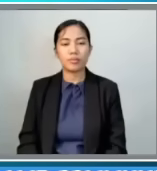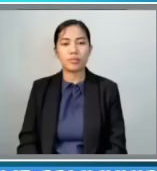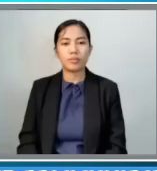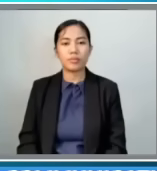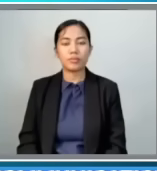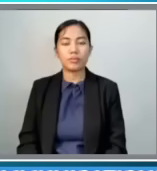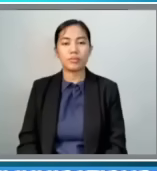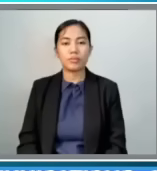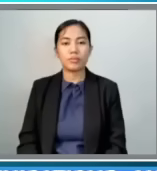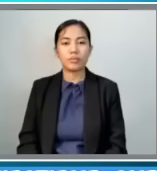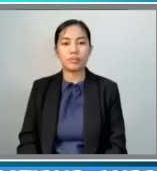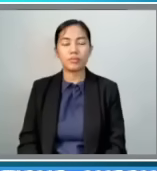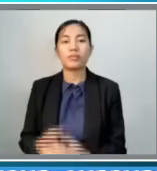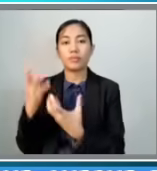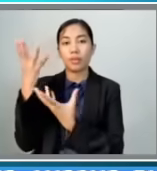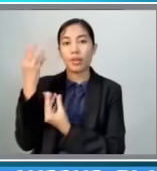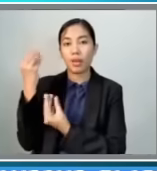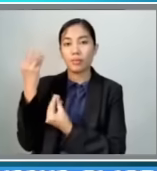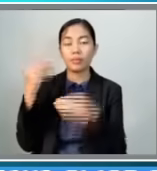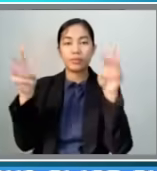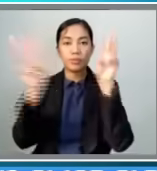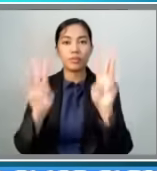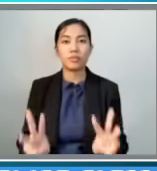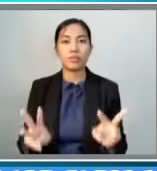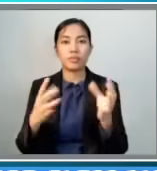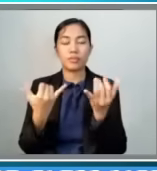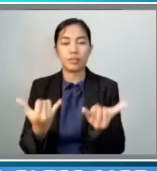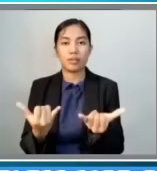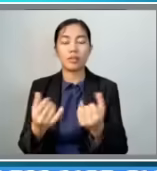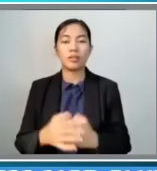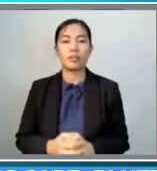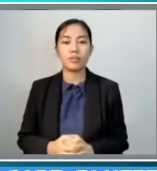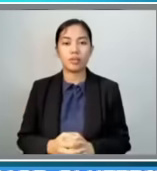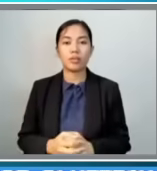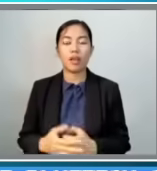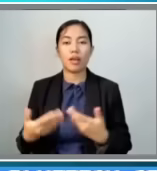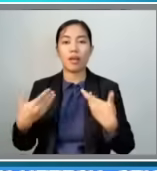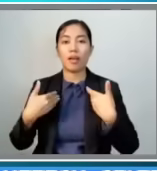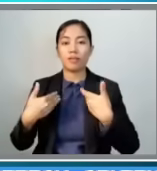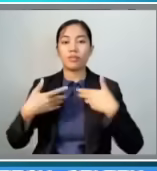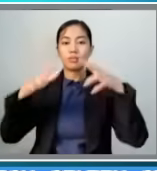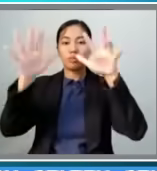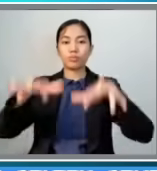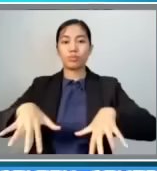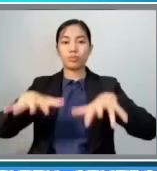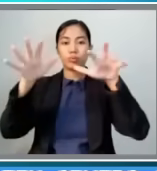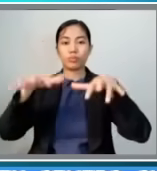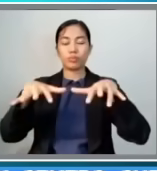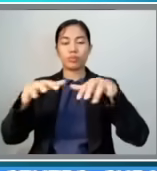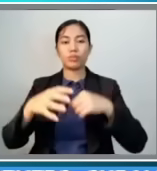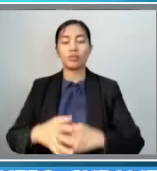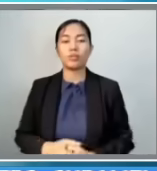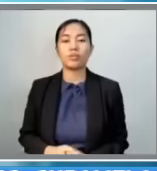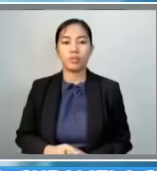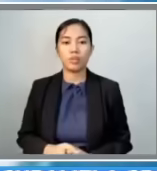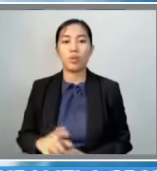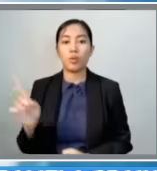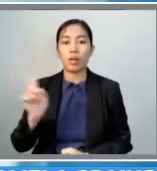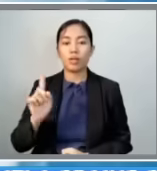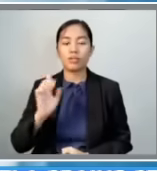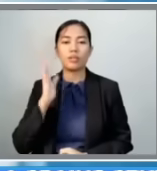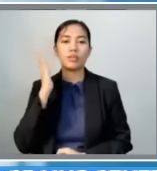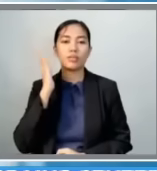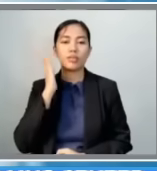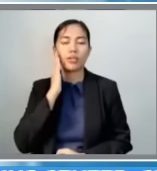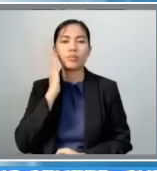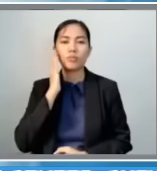Ulat panahon na tayo, mga kapuso. Magpapaulan na sa ilang bahagi ng bansa ang trough o extension ng Tropical